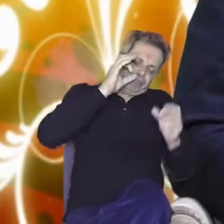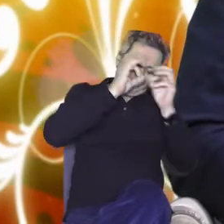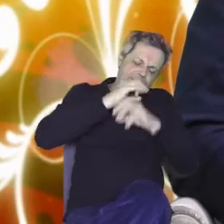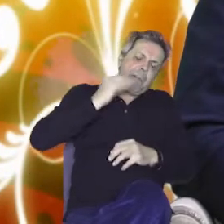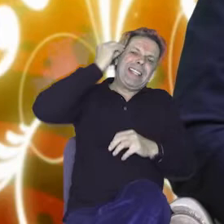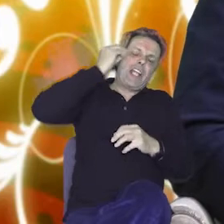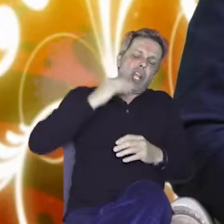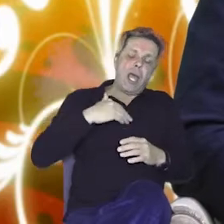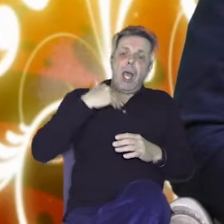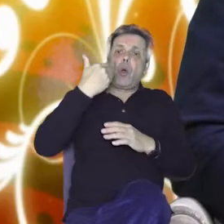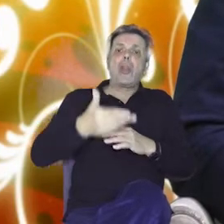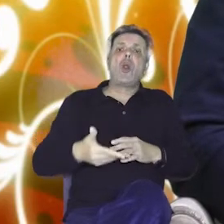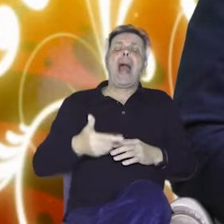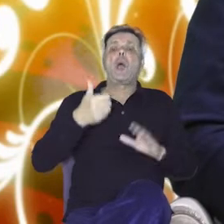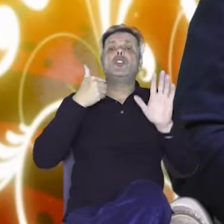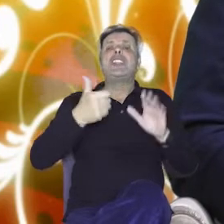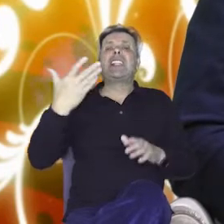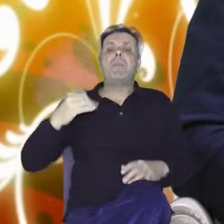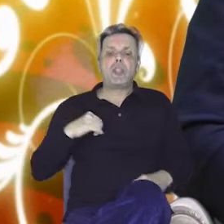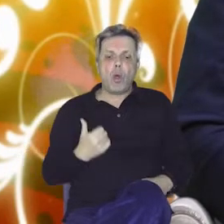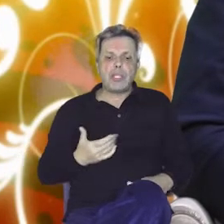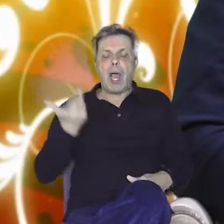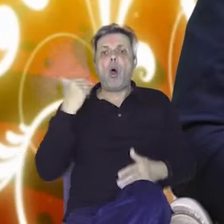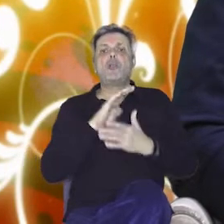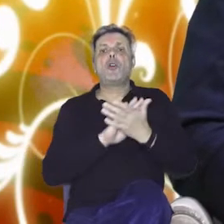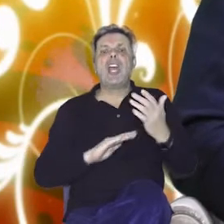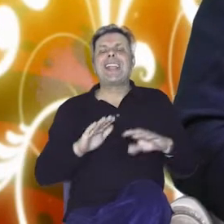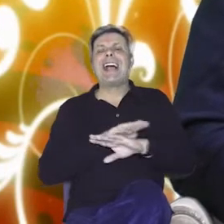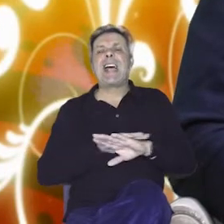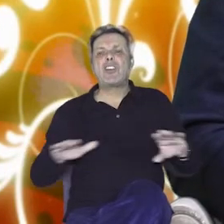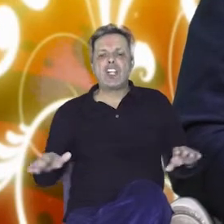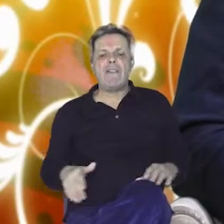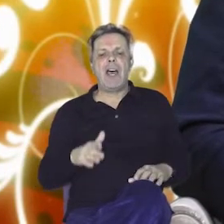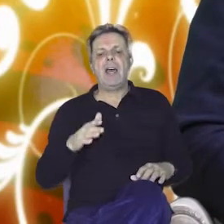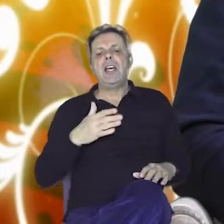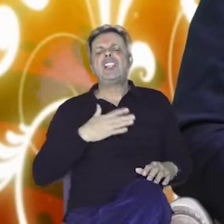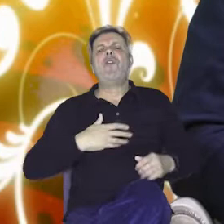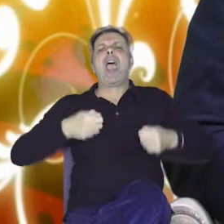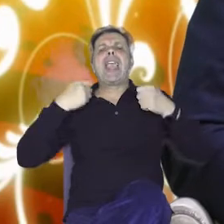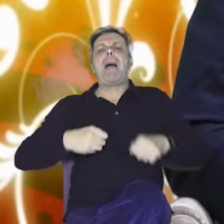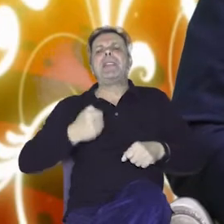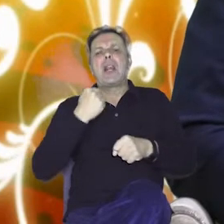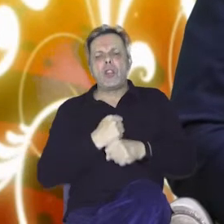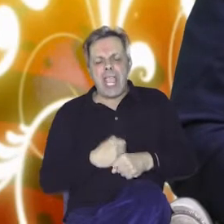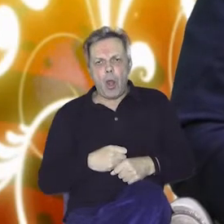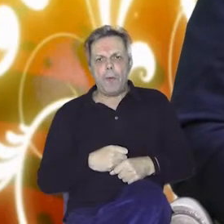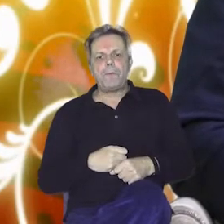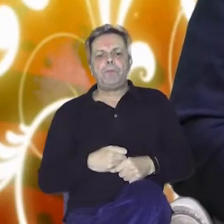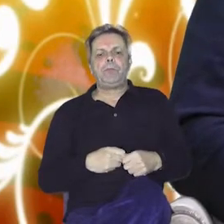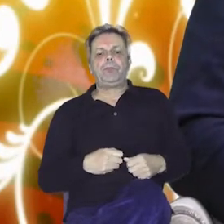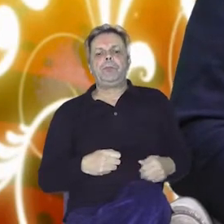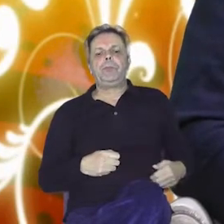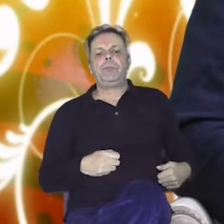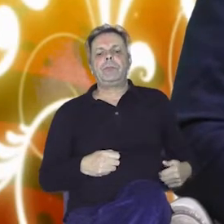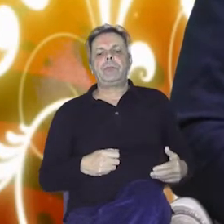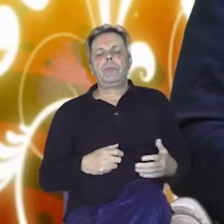nakon 65 godina od početka završava to svoje kapitalno djelo, ta nova ekologija uma,